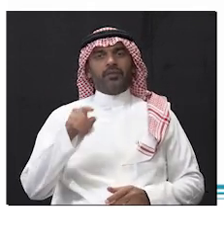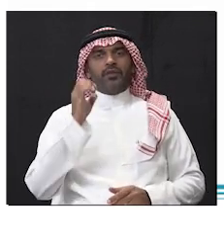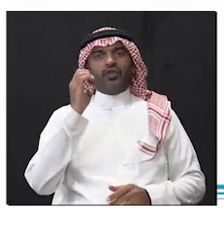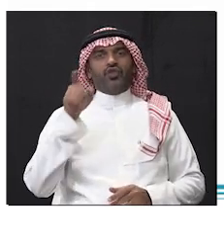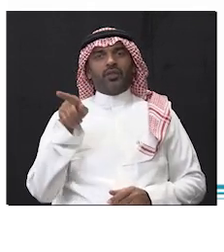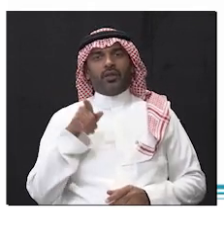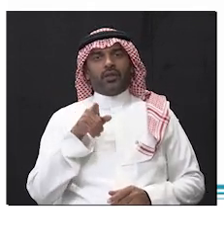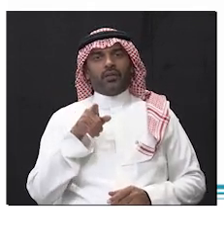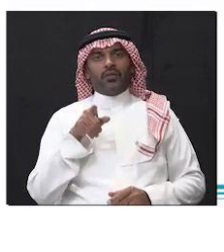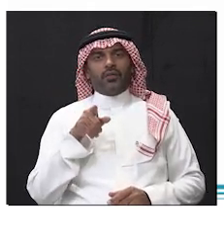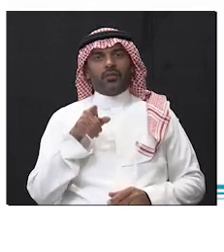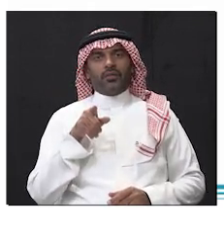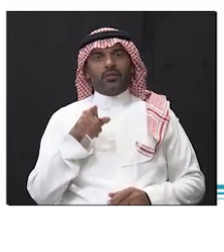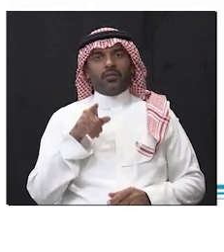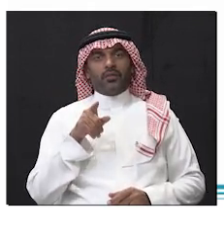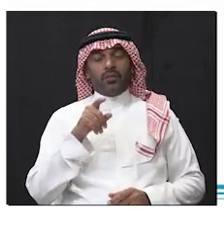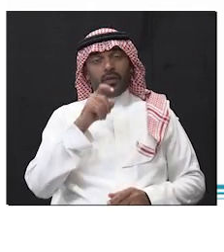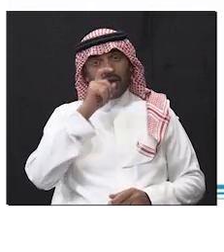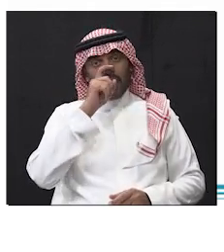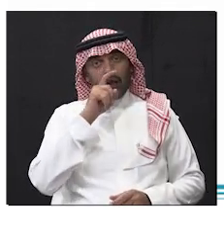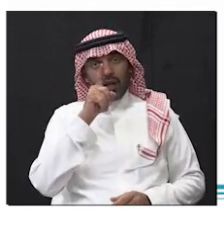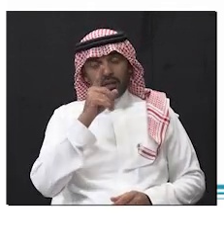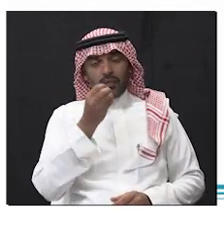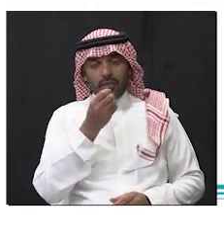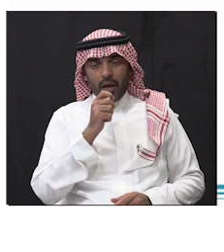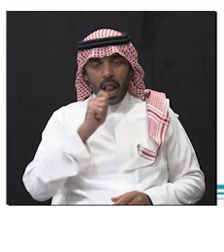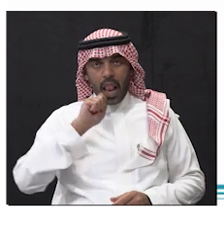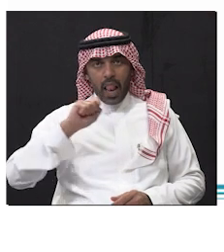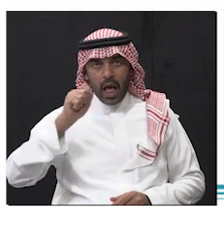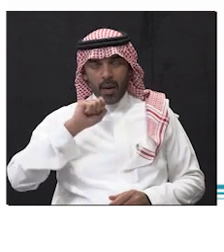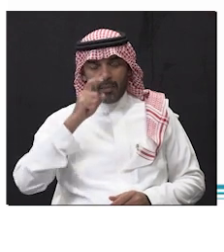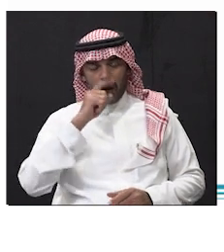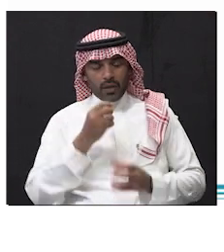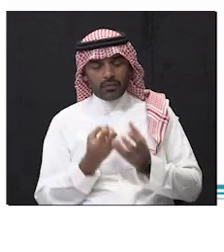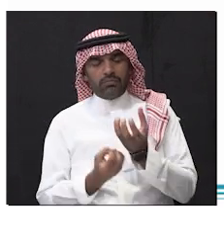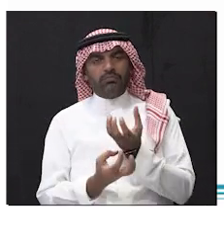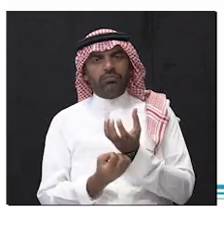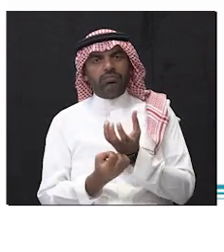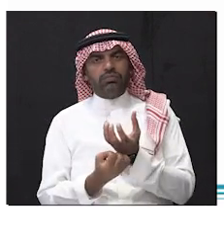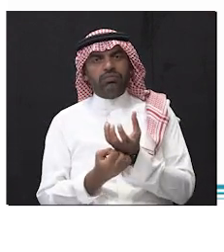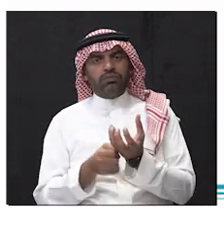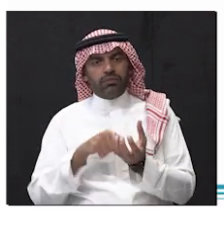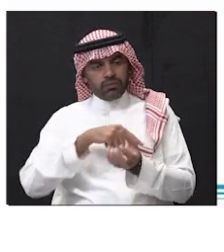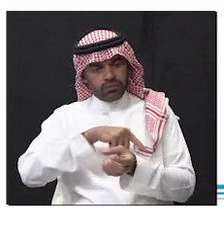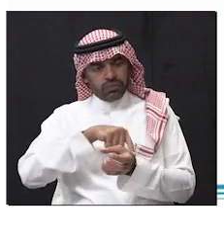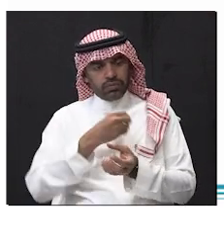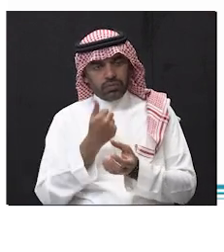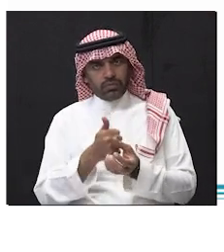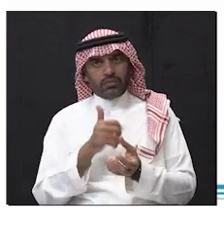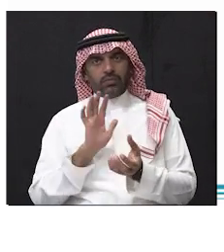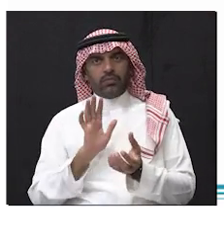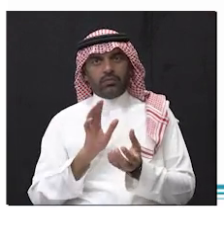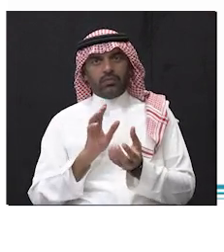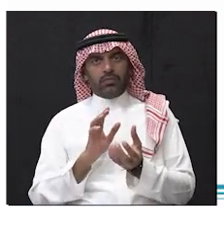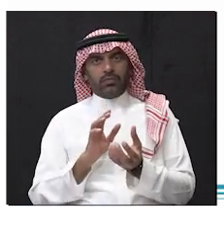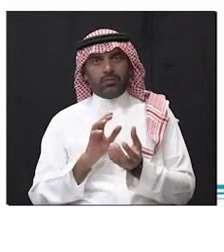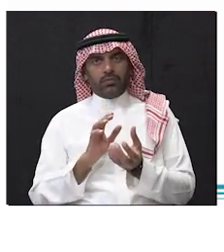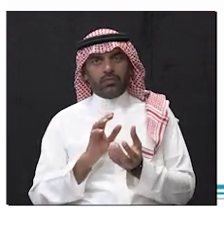أحسنتم، الدودة الشريطية، ولذلك ينبغي أن يتم طبخ اللحم بطريقة جيدة حتى نضمن عدم